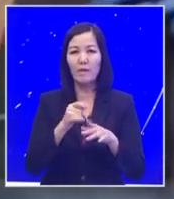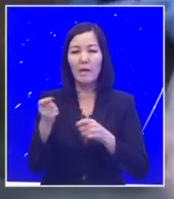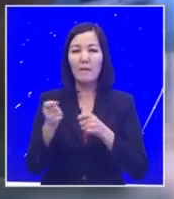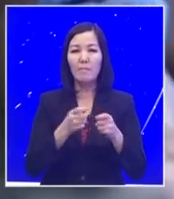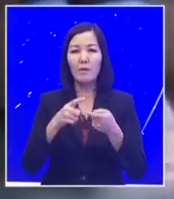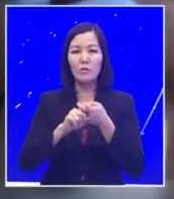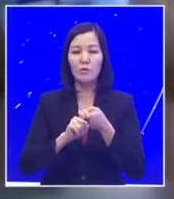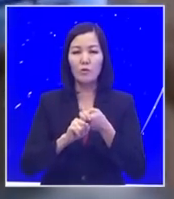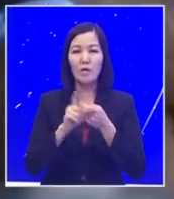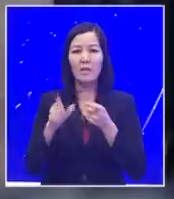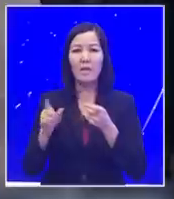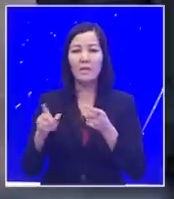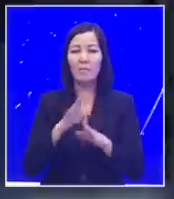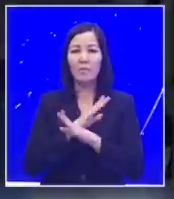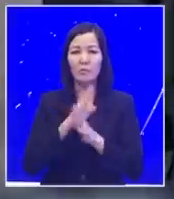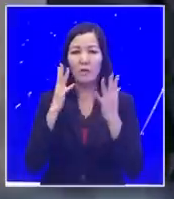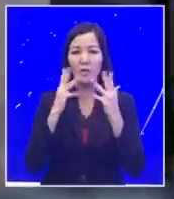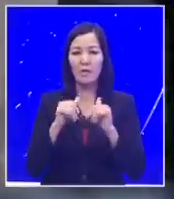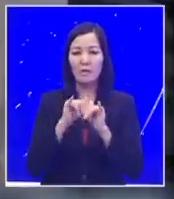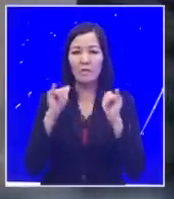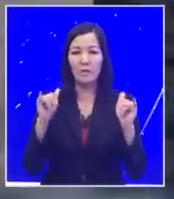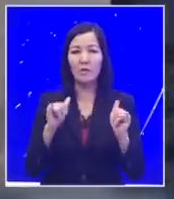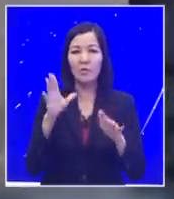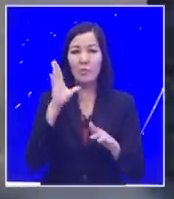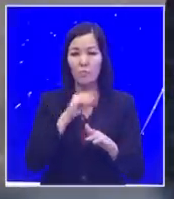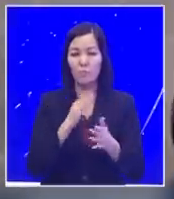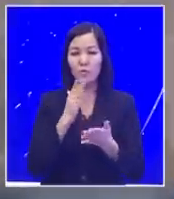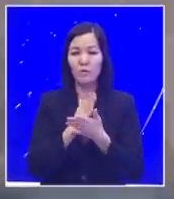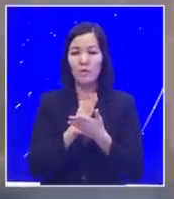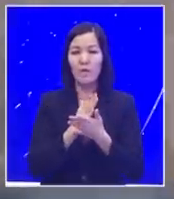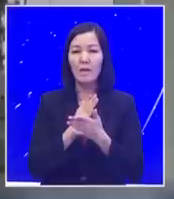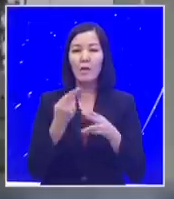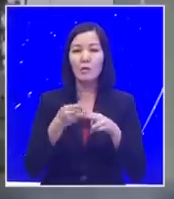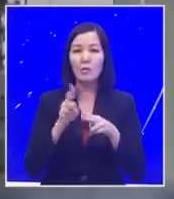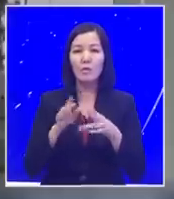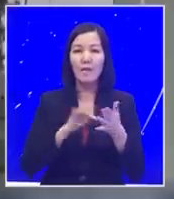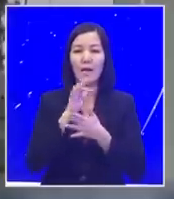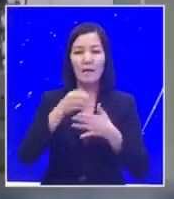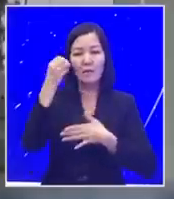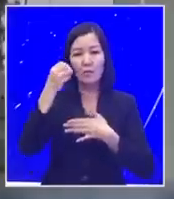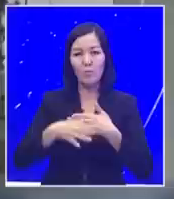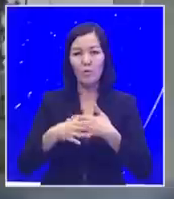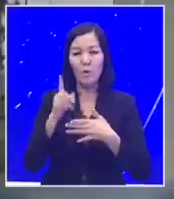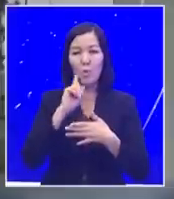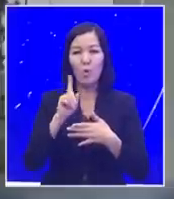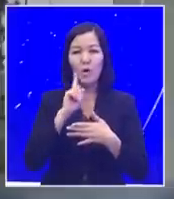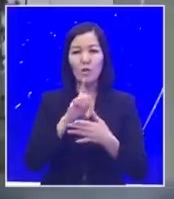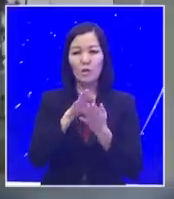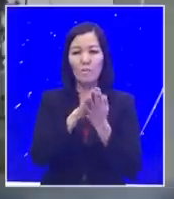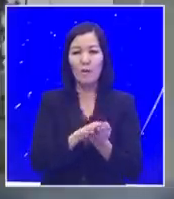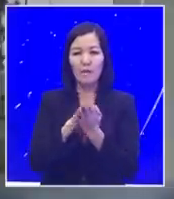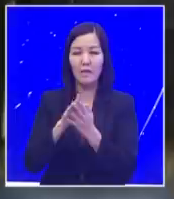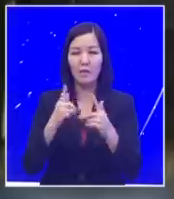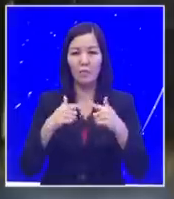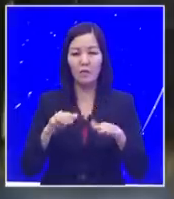вирус жұқтырғандармен қатар көз жұмғандар санының артуы да ғажап емес дейді. Сондықтан қаланың қақ ортасына уақытша мәйітхана